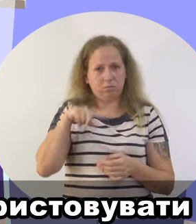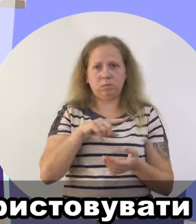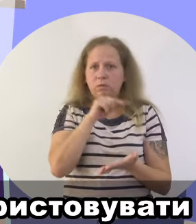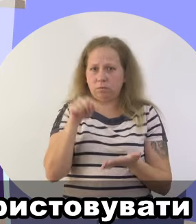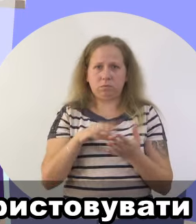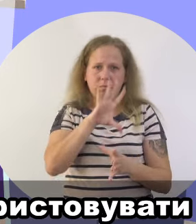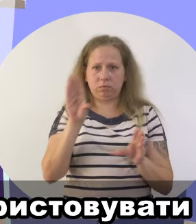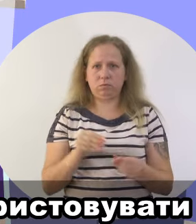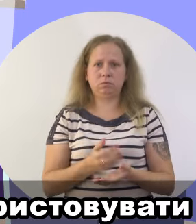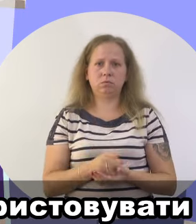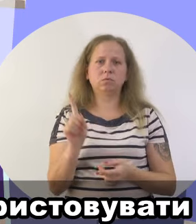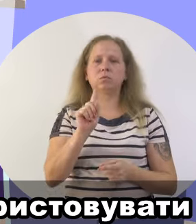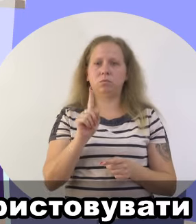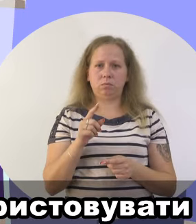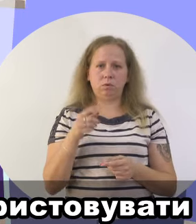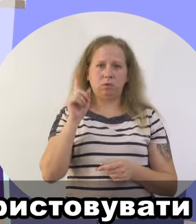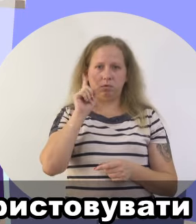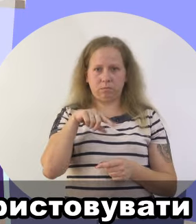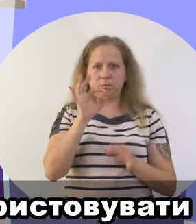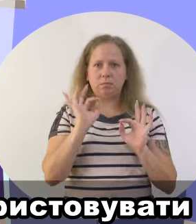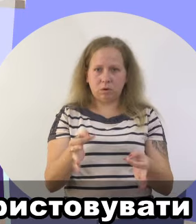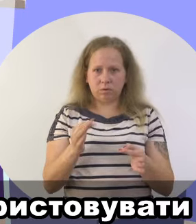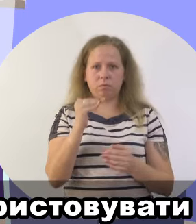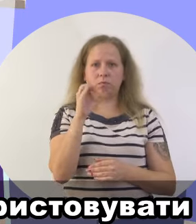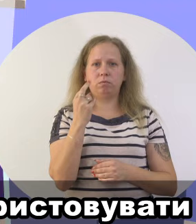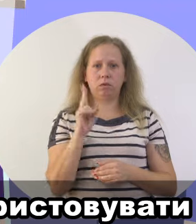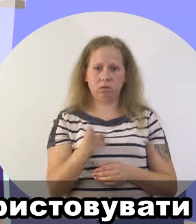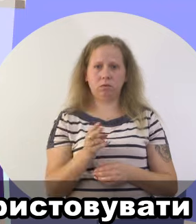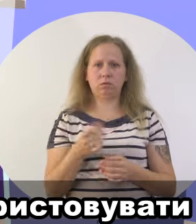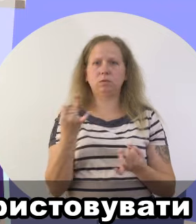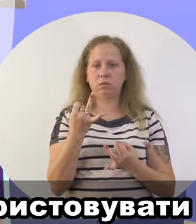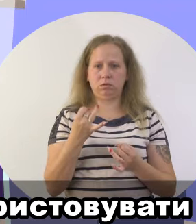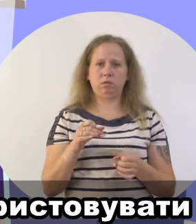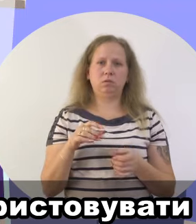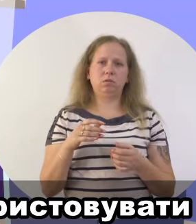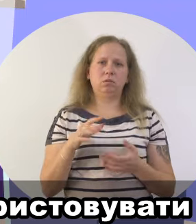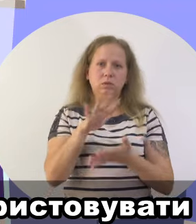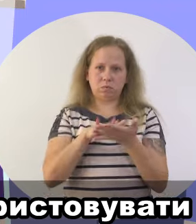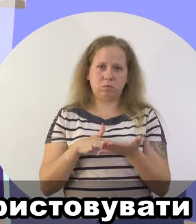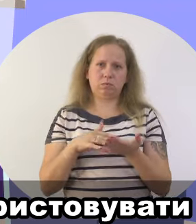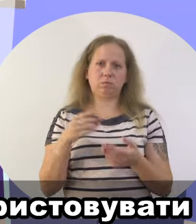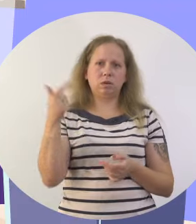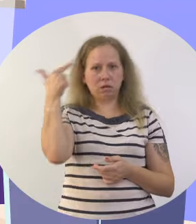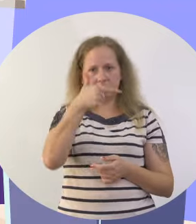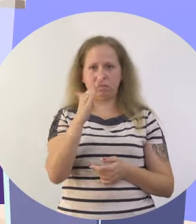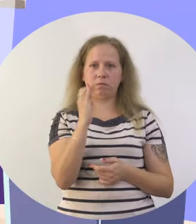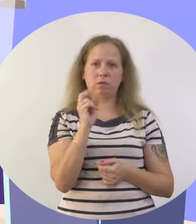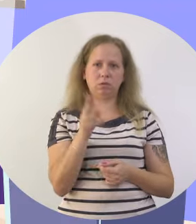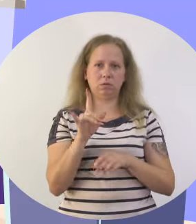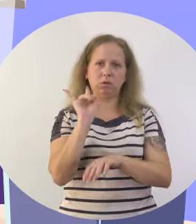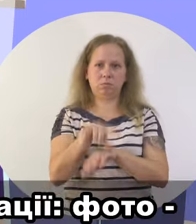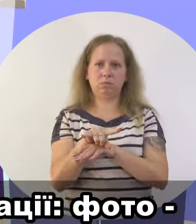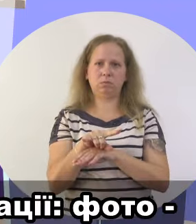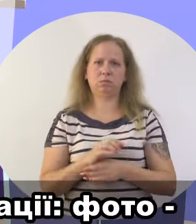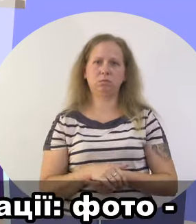событий. Чтобы отличить правду от лжи или фейка, нужно использовать важный инструмент медиаграмотности – факт-чекинг. Факт?